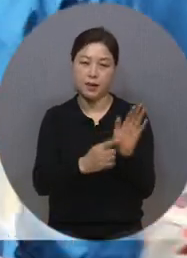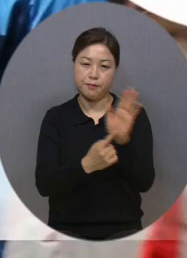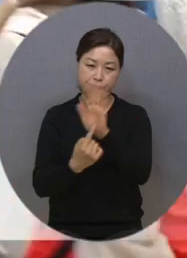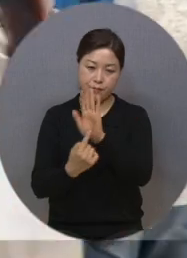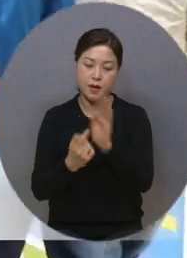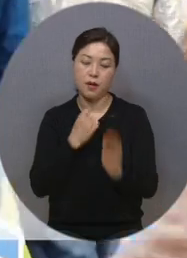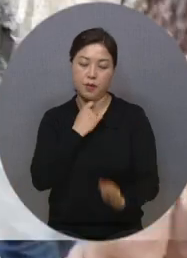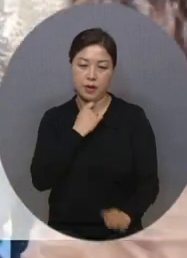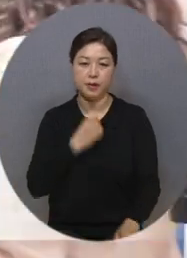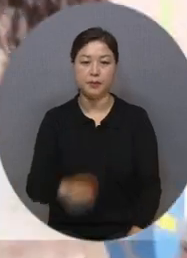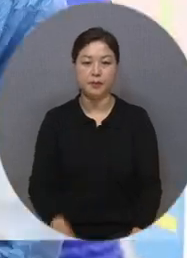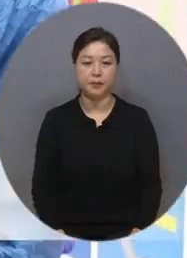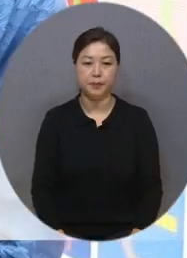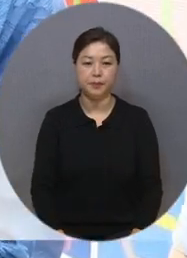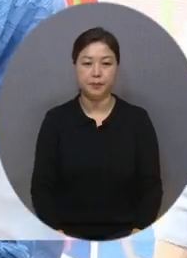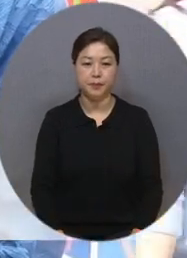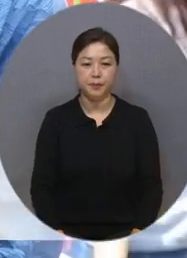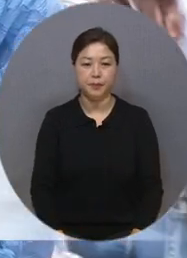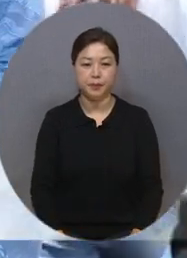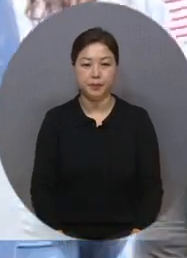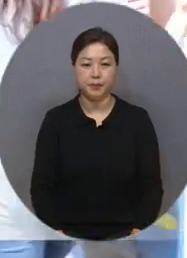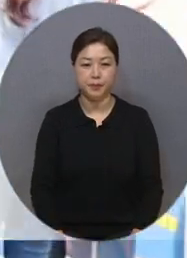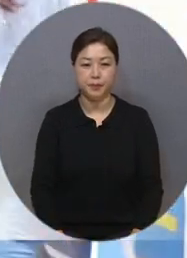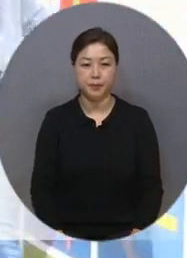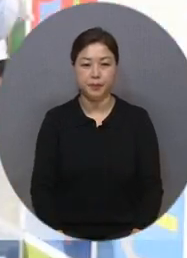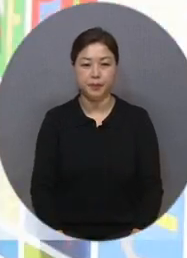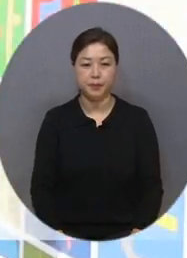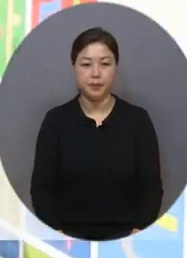알려지는 계기가 되었으면 좋겠습니다. 여기